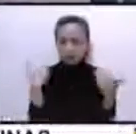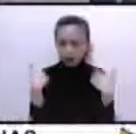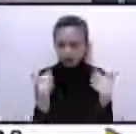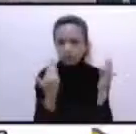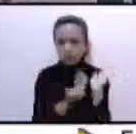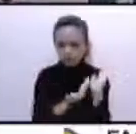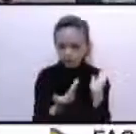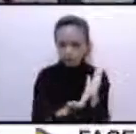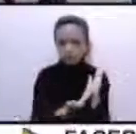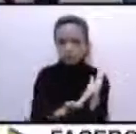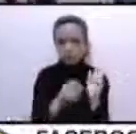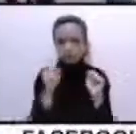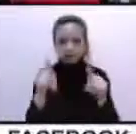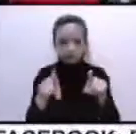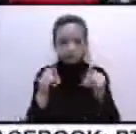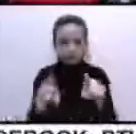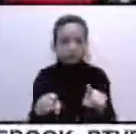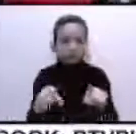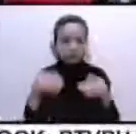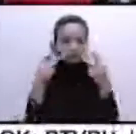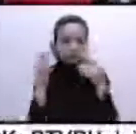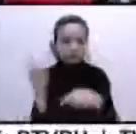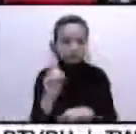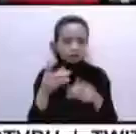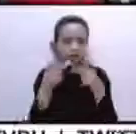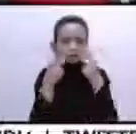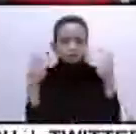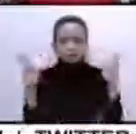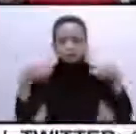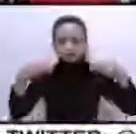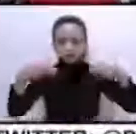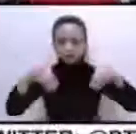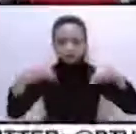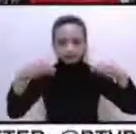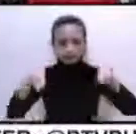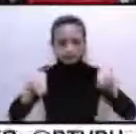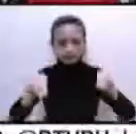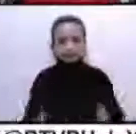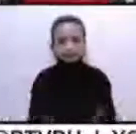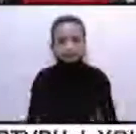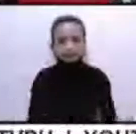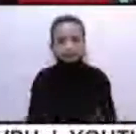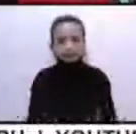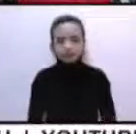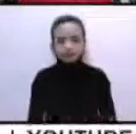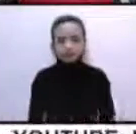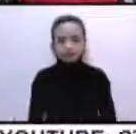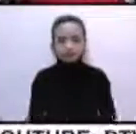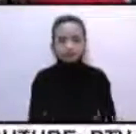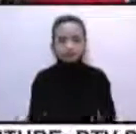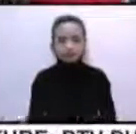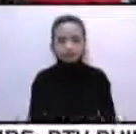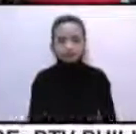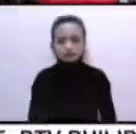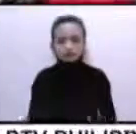ang pagibenta sa Divisoria Public Market. Alan Francisco para sa Morning Show ng Bayan, Rise and Shine, Pilipinas.